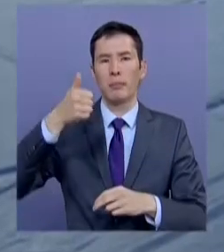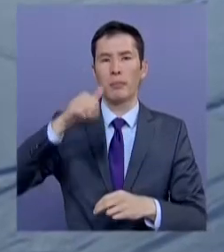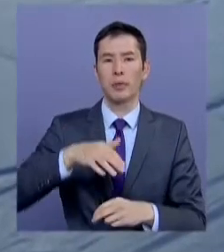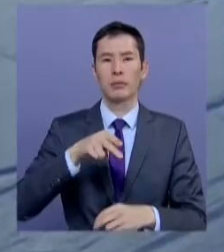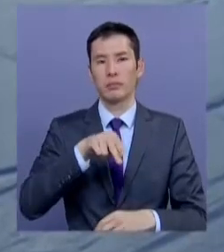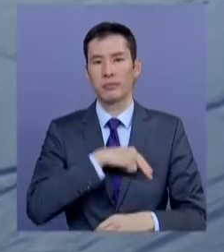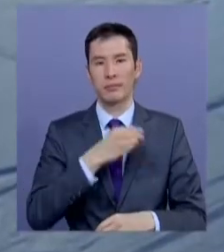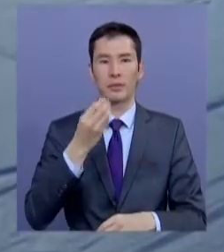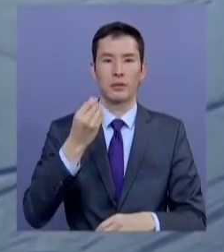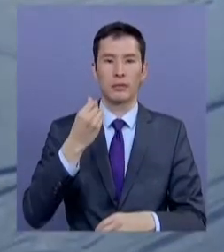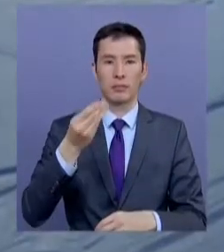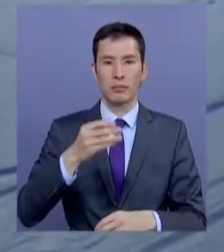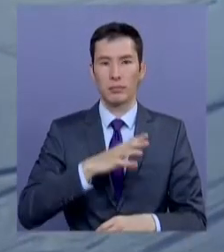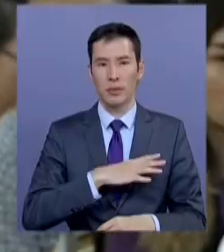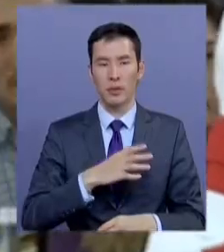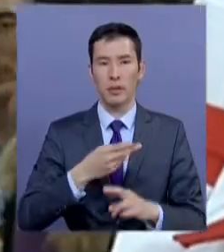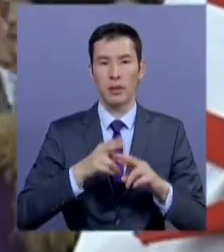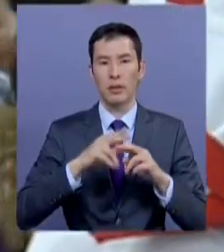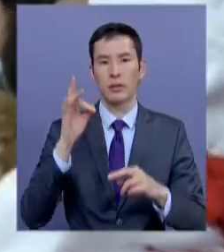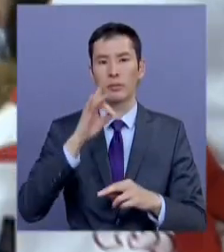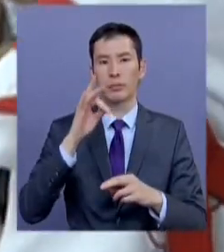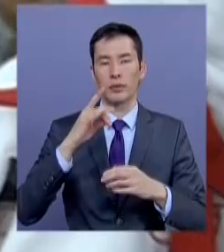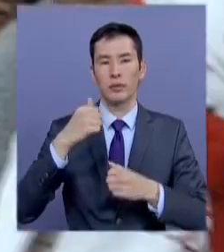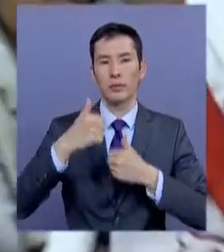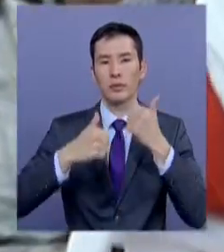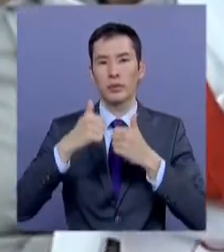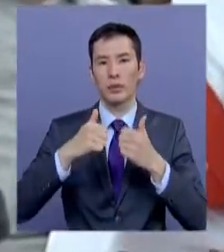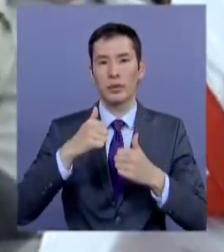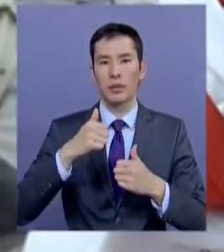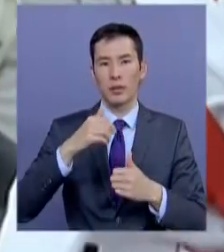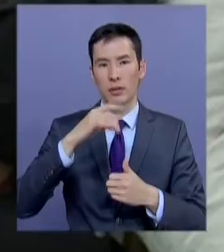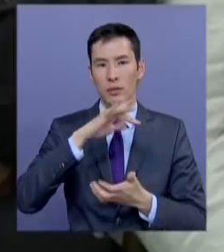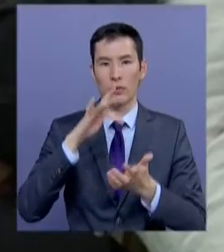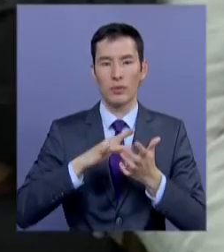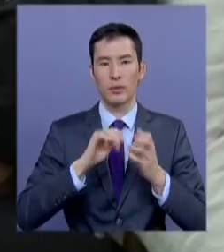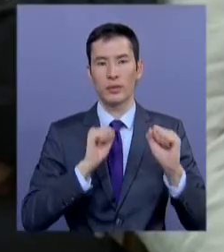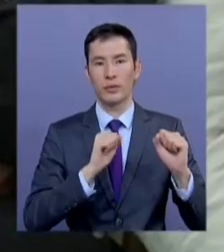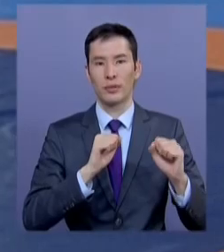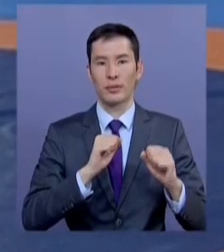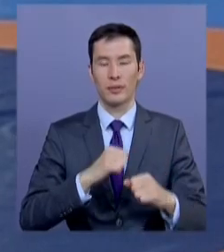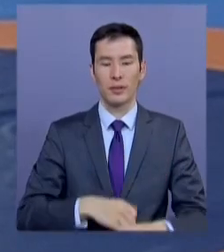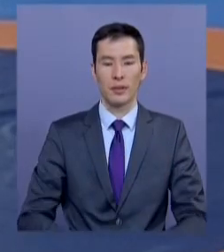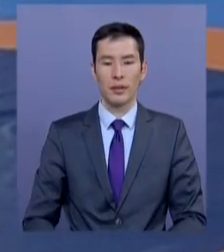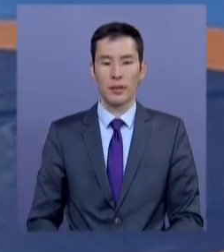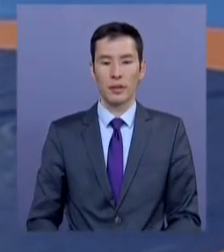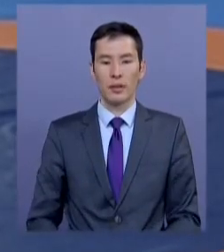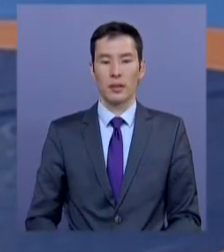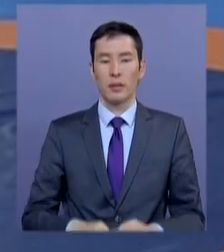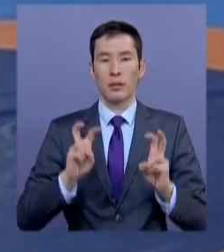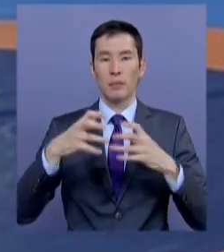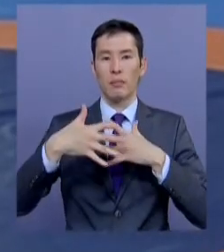сыйлыққа ие болды. Олар алдағы уақытта республикалық бәсекелерде қала намысын қорғайтын болады. Түйе палуаның